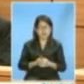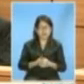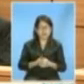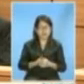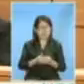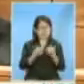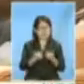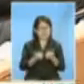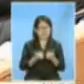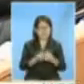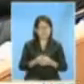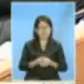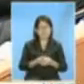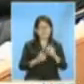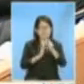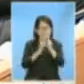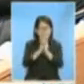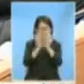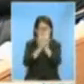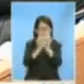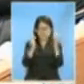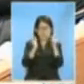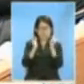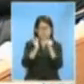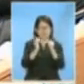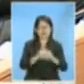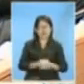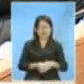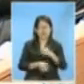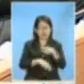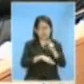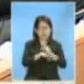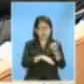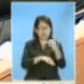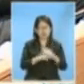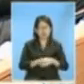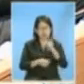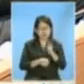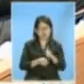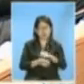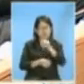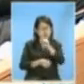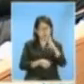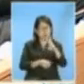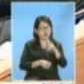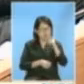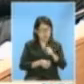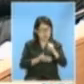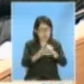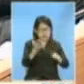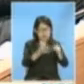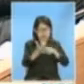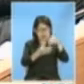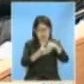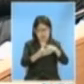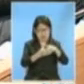ถึงอย่างไรก็ตามครับรัฐธรรมนูญฉบับนี้นั้นท่านบอกว่าให้มาจากการเลือกตั้งตั้ง200คน